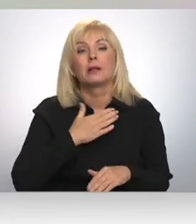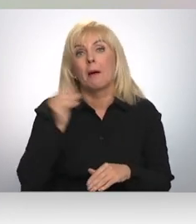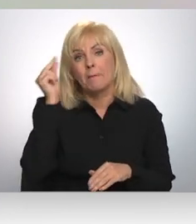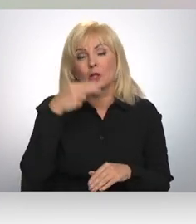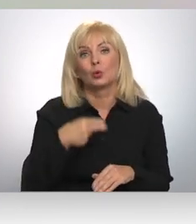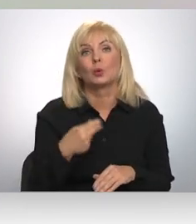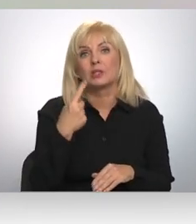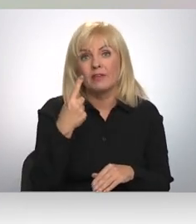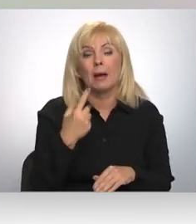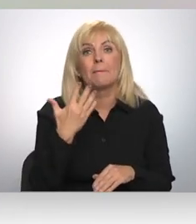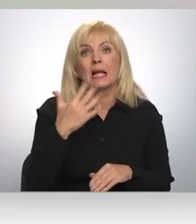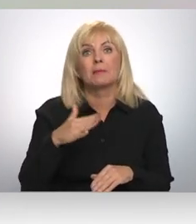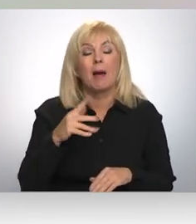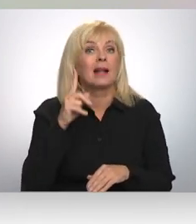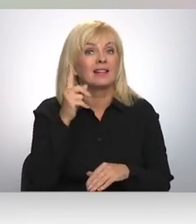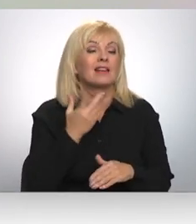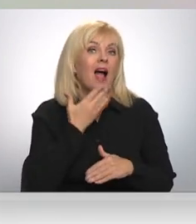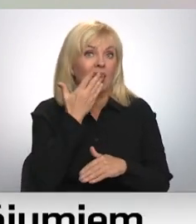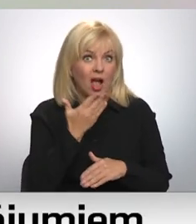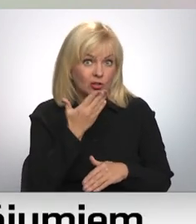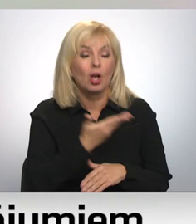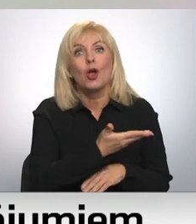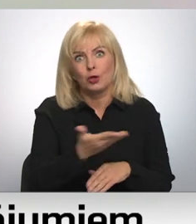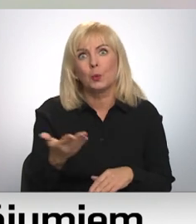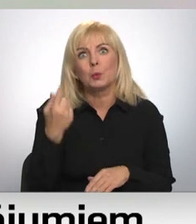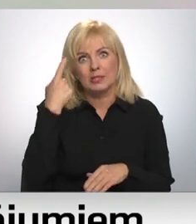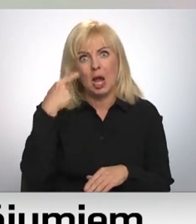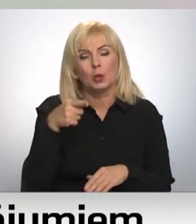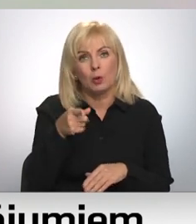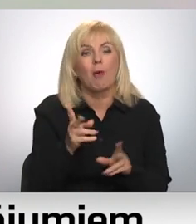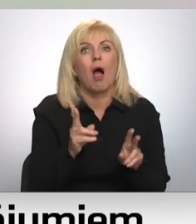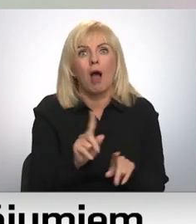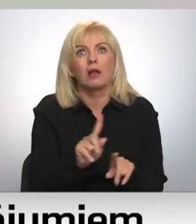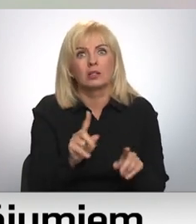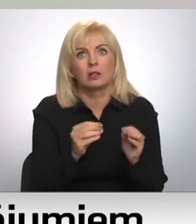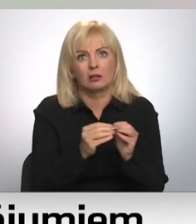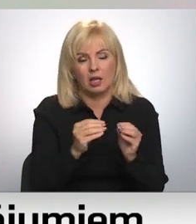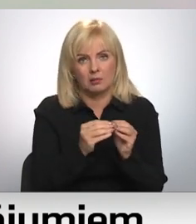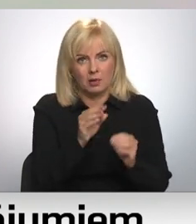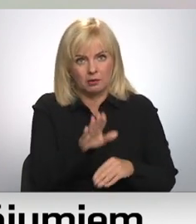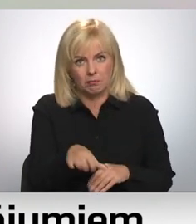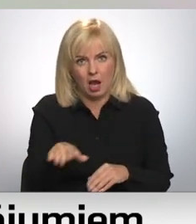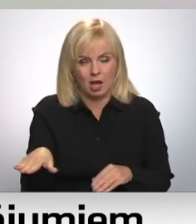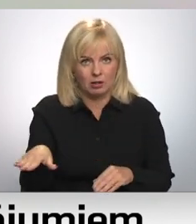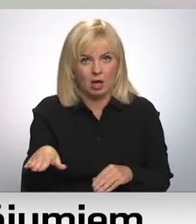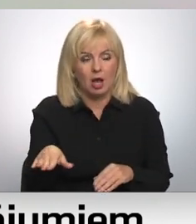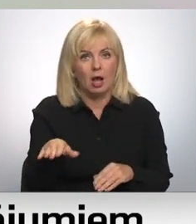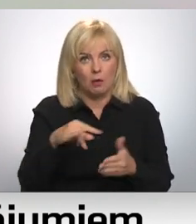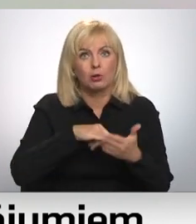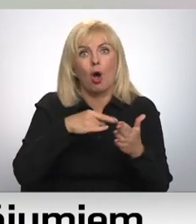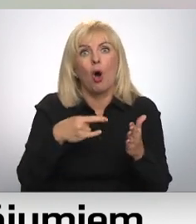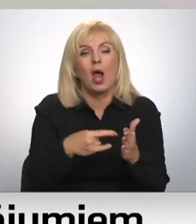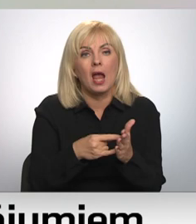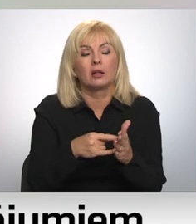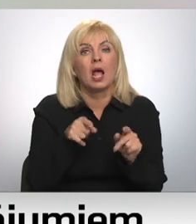5 bērni tikai lasa, nu, tad jūs iedomājaties, kas tas ir tie 10 bērni projektā. Tas